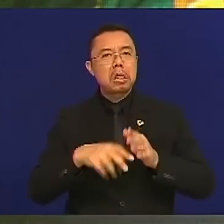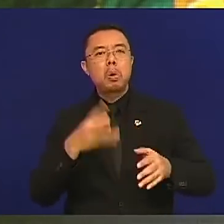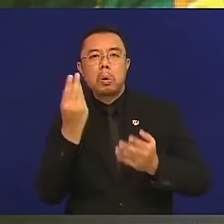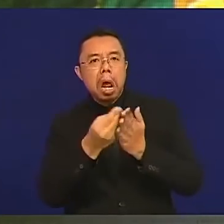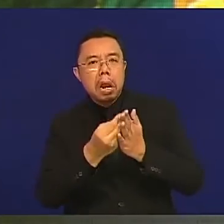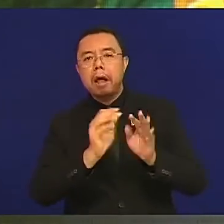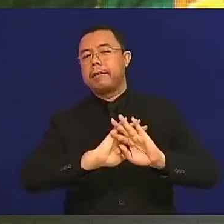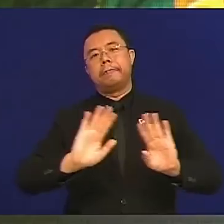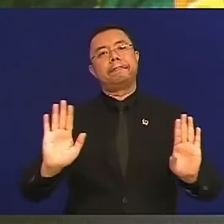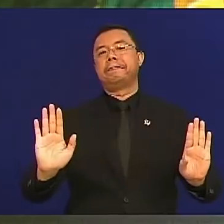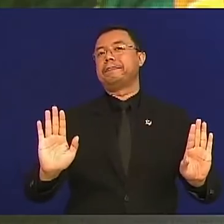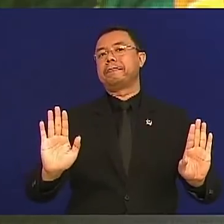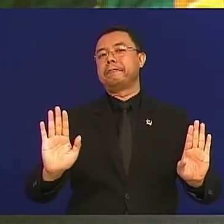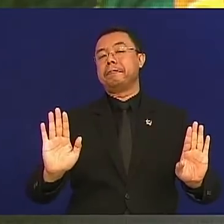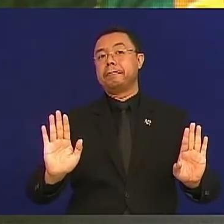dana.